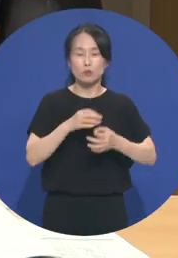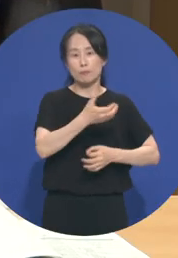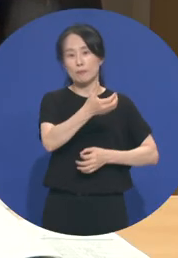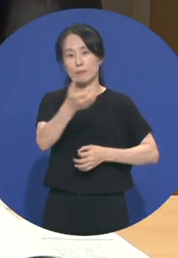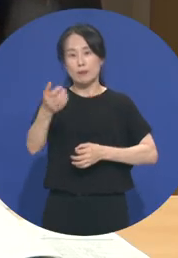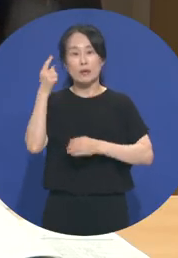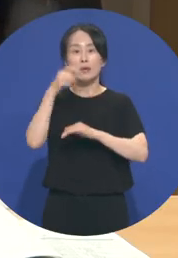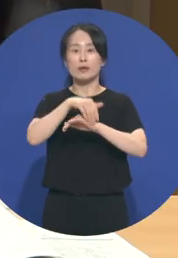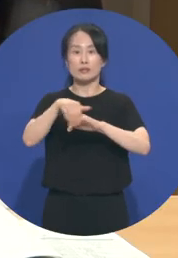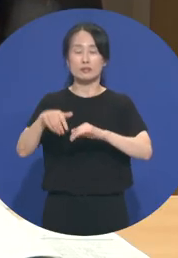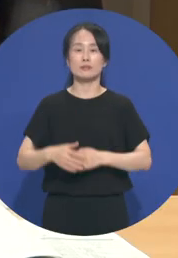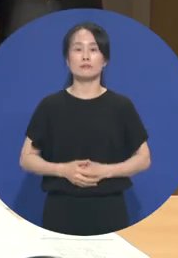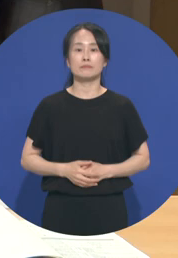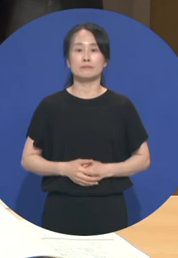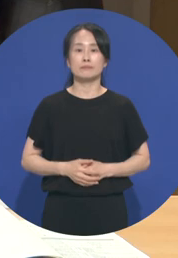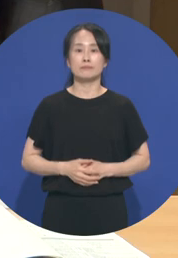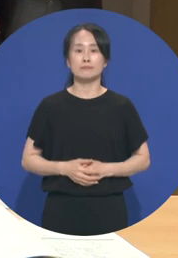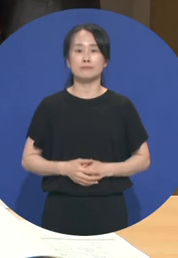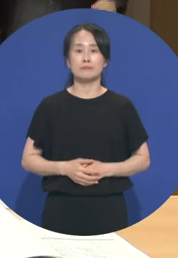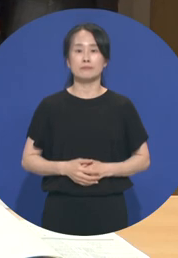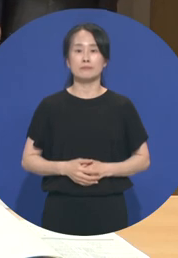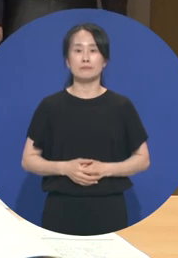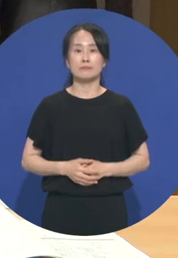지속적으로 이어나갈 예정입니다